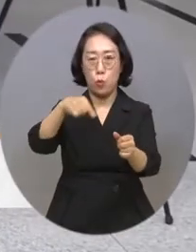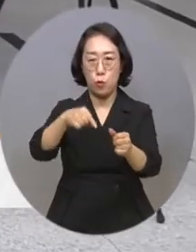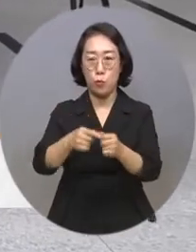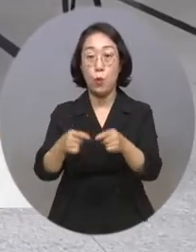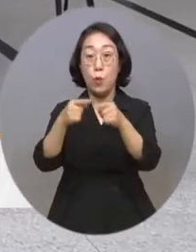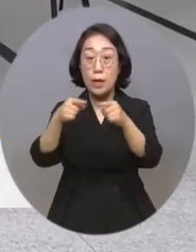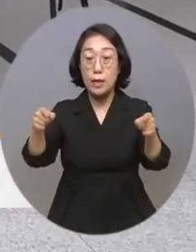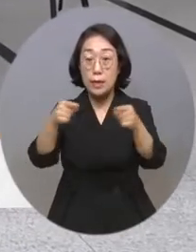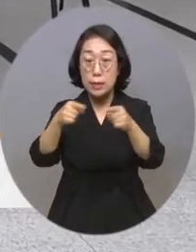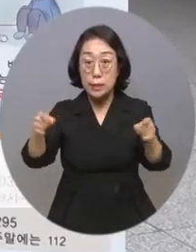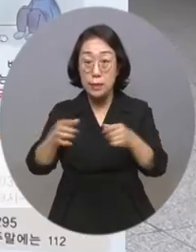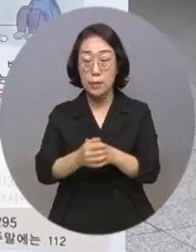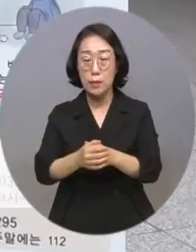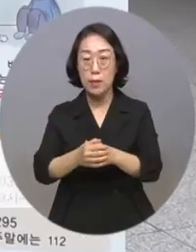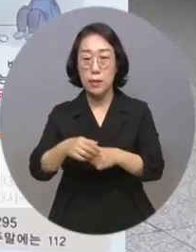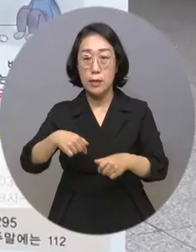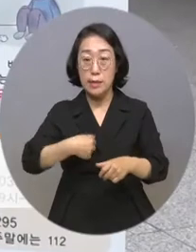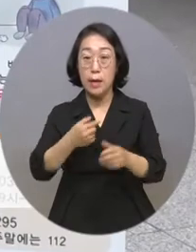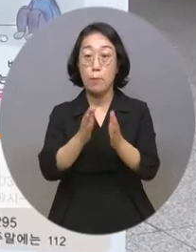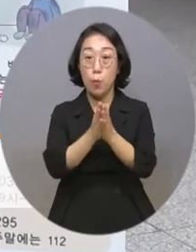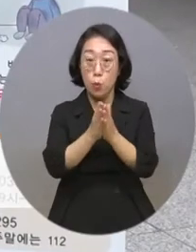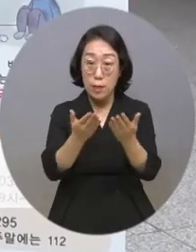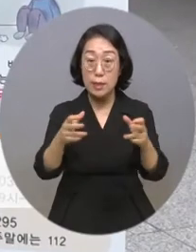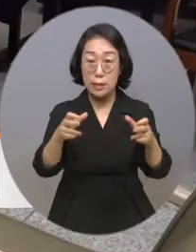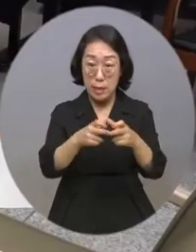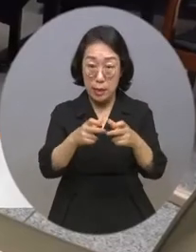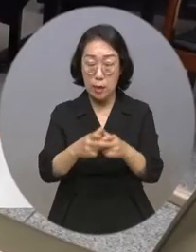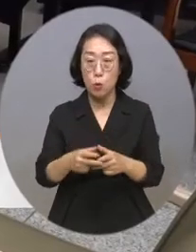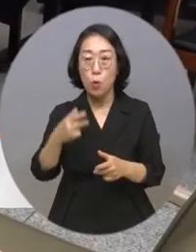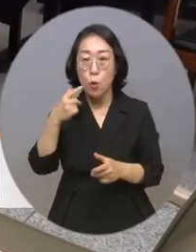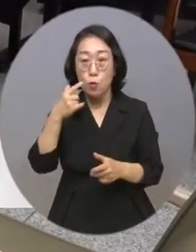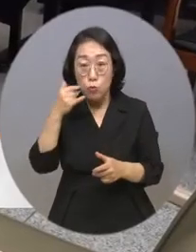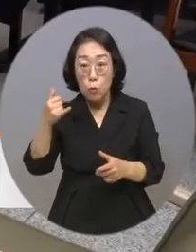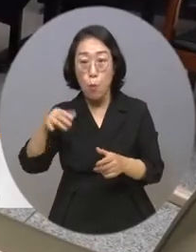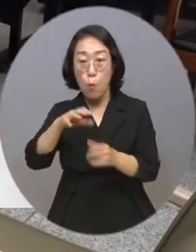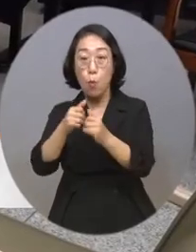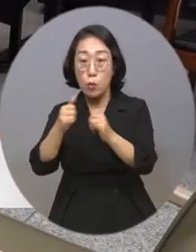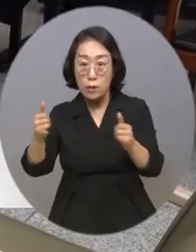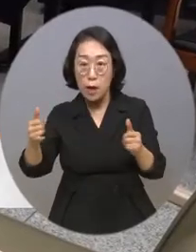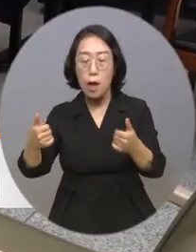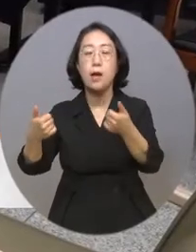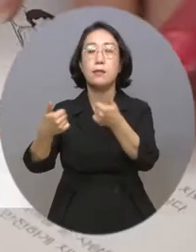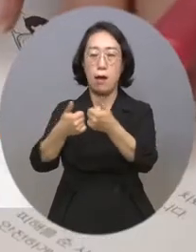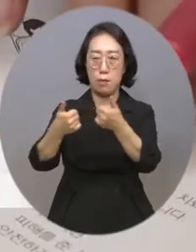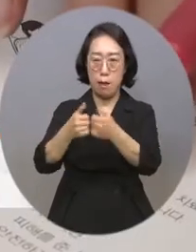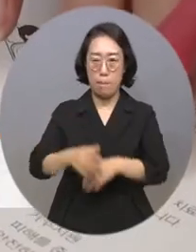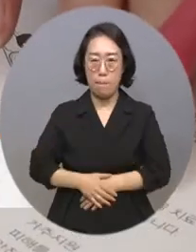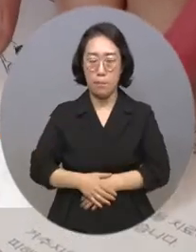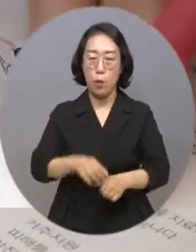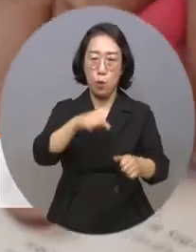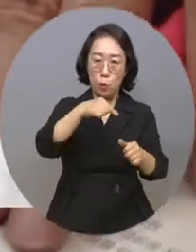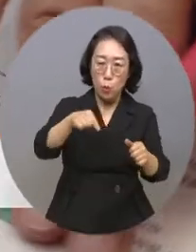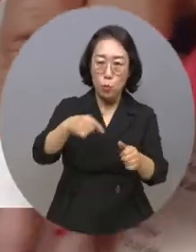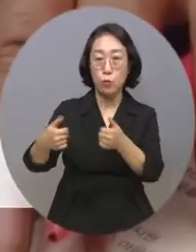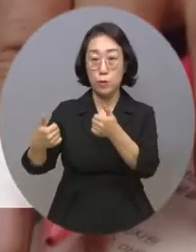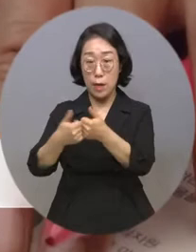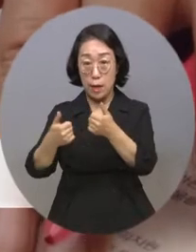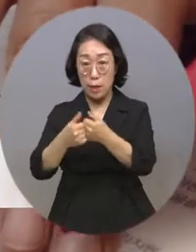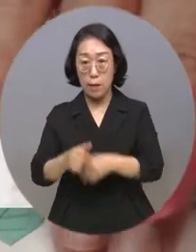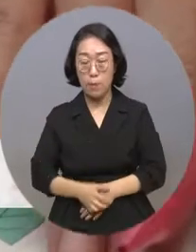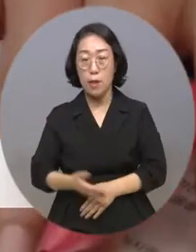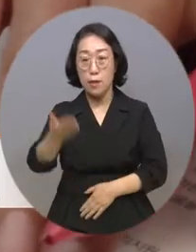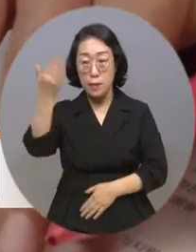장애 당사자와 보호자에게 학대 문의 상담이 진행됐습니다. 교육과 상담은 지난 6월